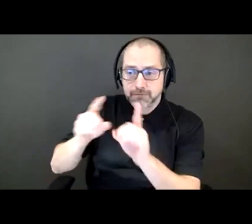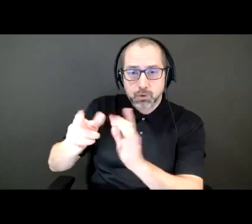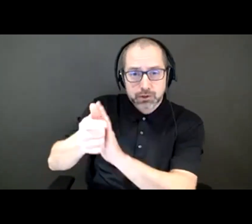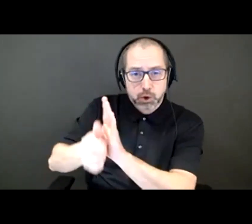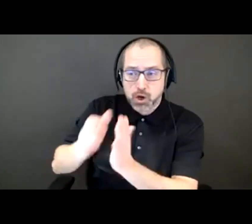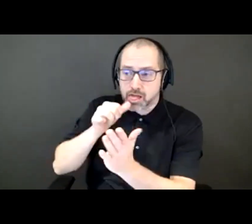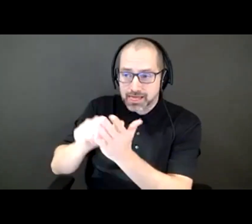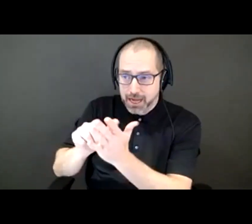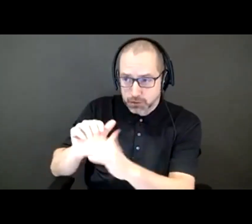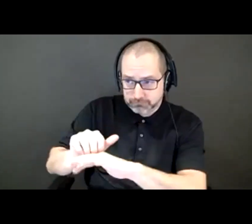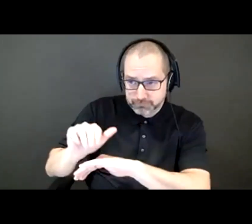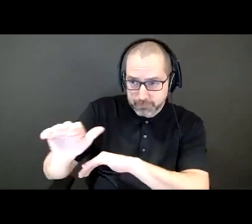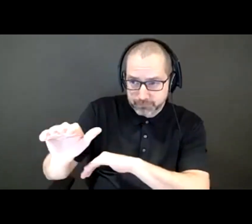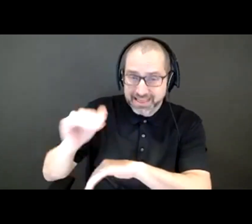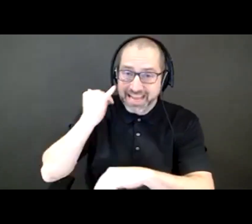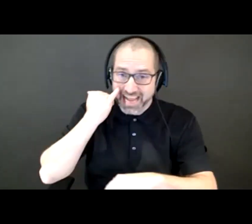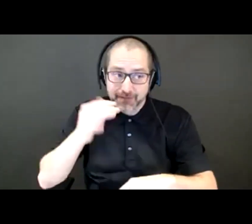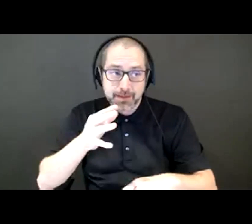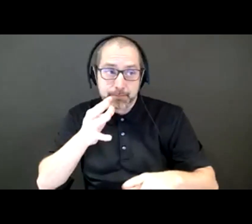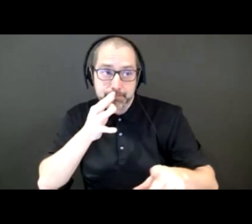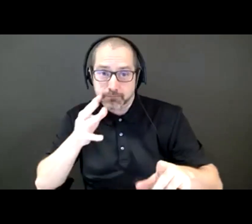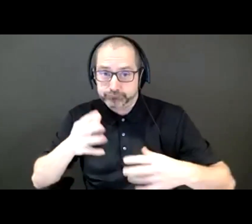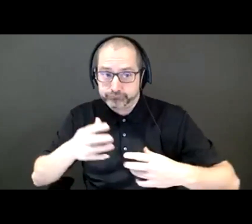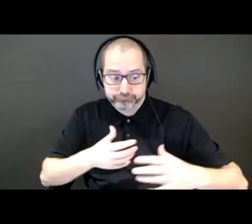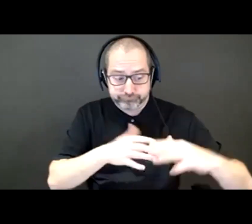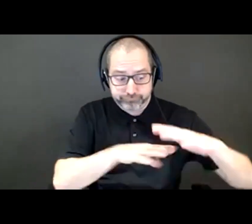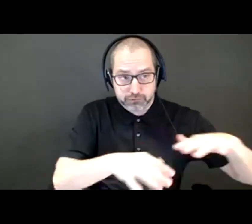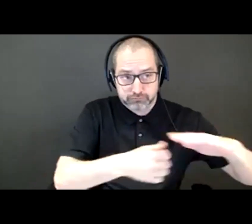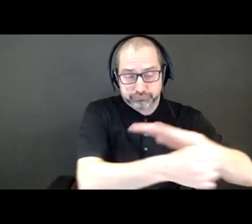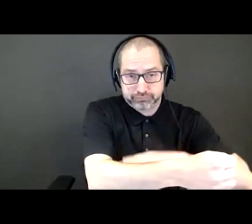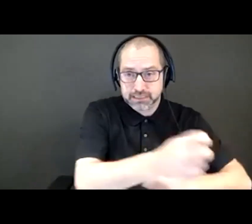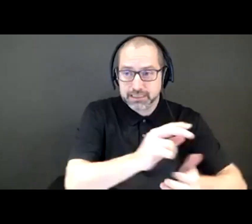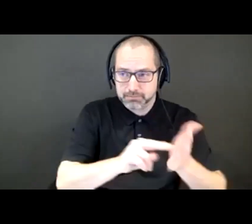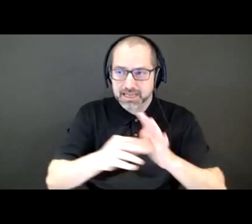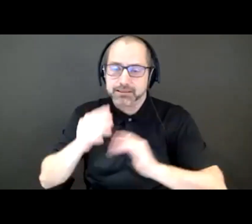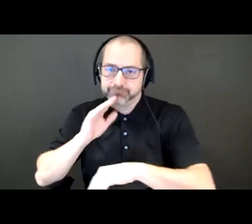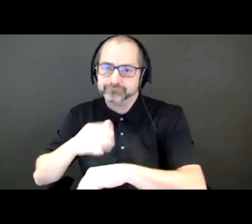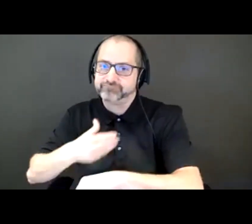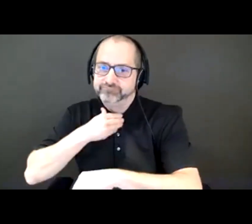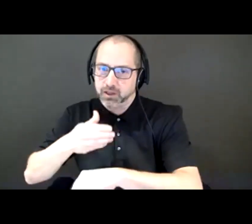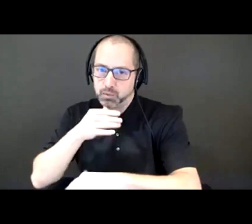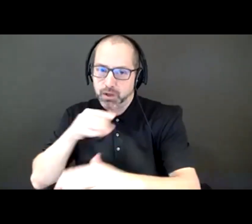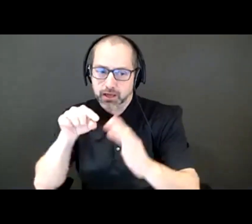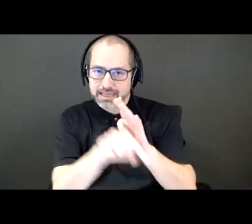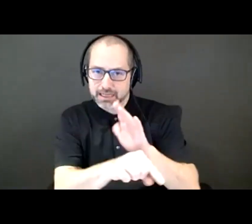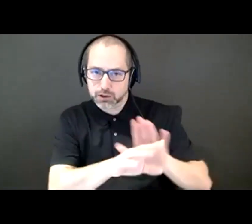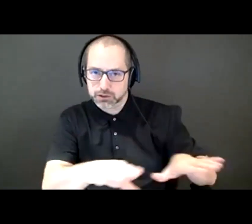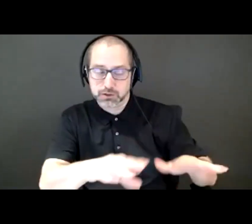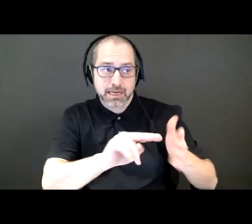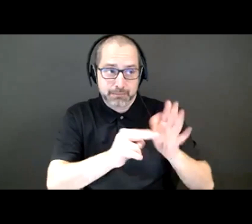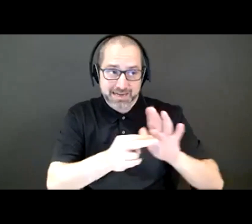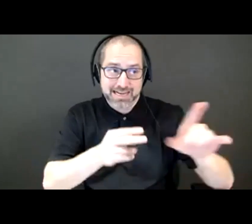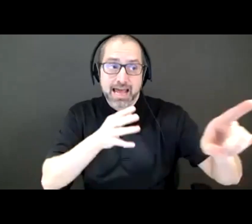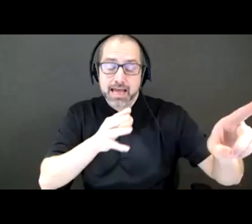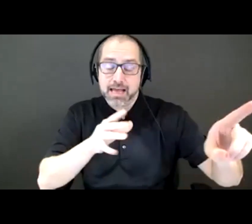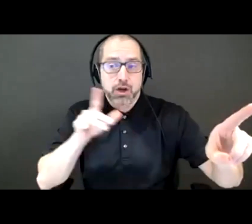à son avocat de divorce disant que si ma mère avait accès aux enfants aux droits de visite il